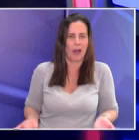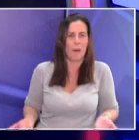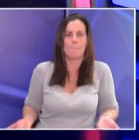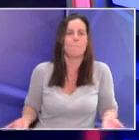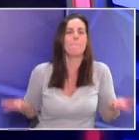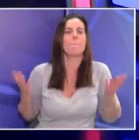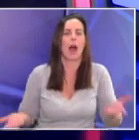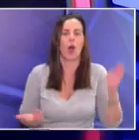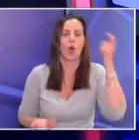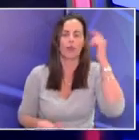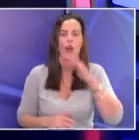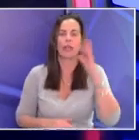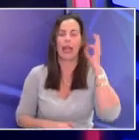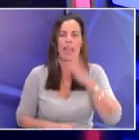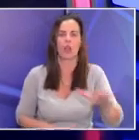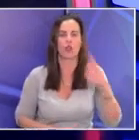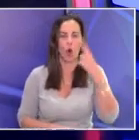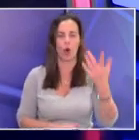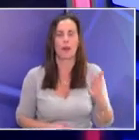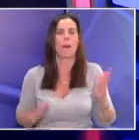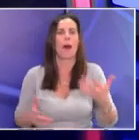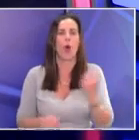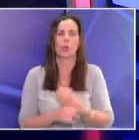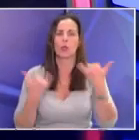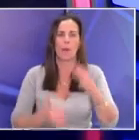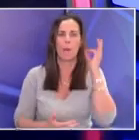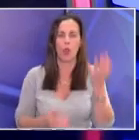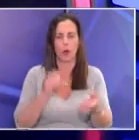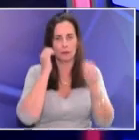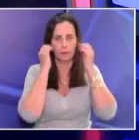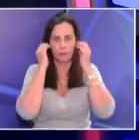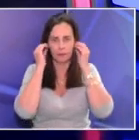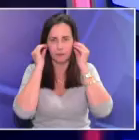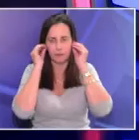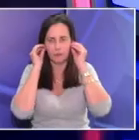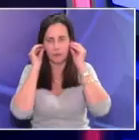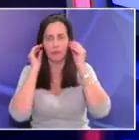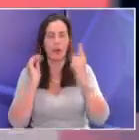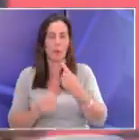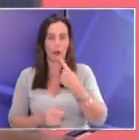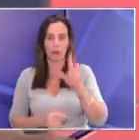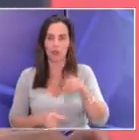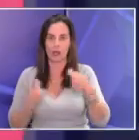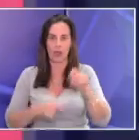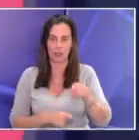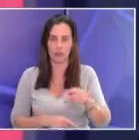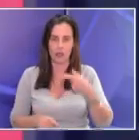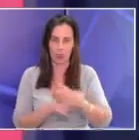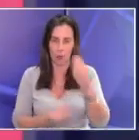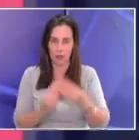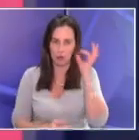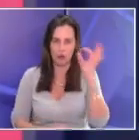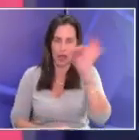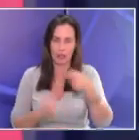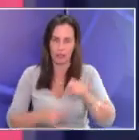מה חושבות הילדות בבית כשהן רואות את זה? מה הן עושות היום? אני, בוא נדבר קודם כל, יש לנו חברי כנסת שהטרידו מינית נשים